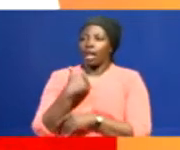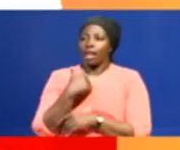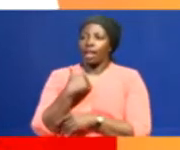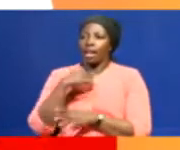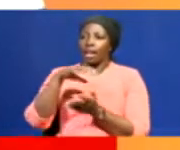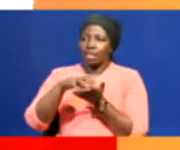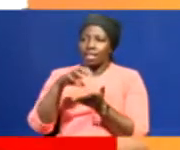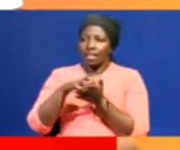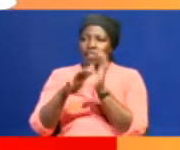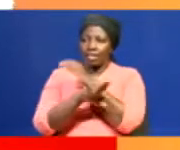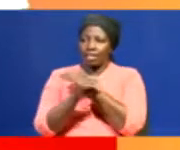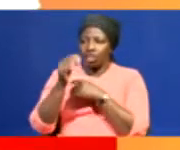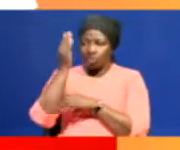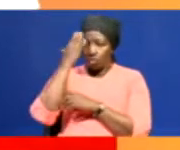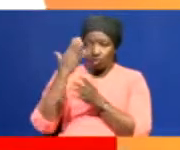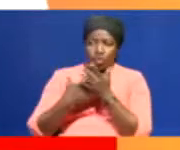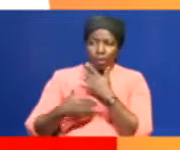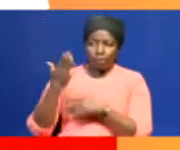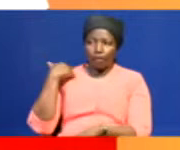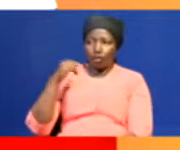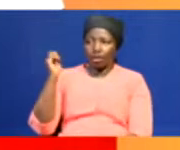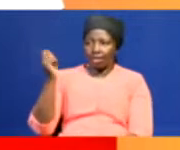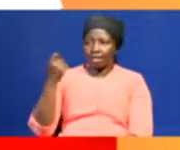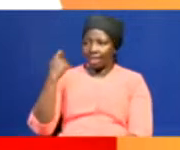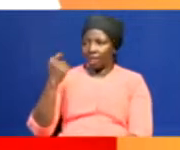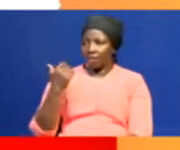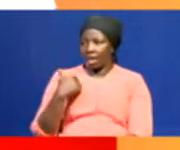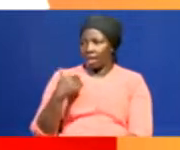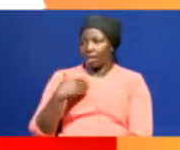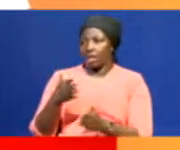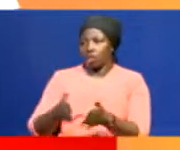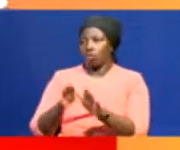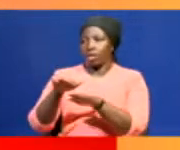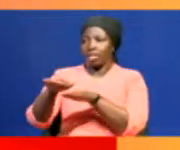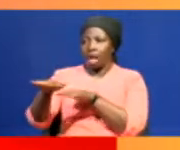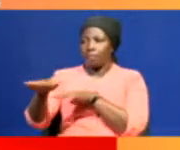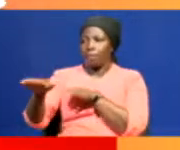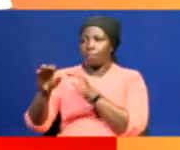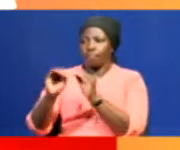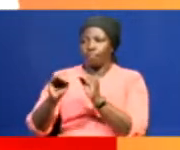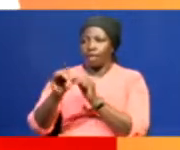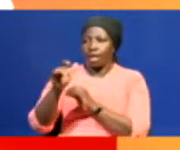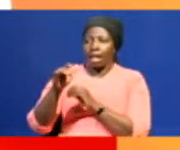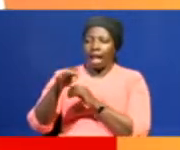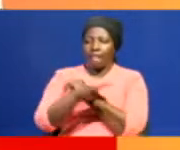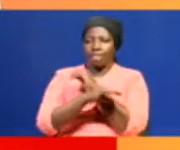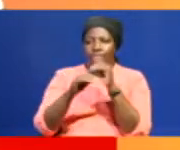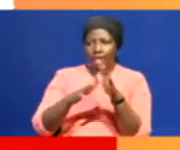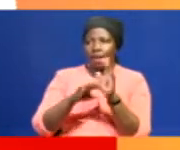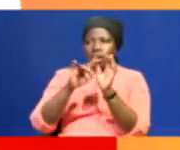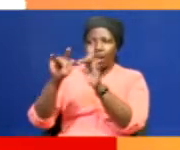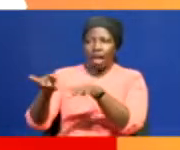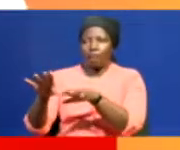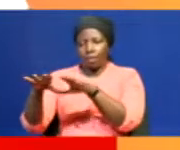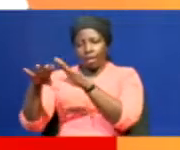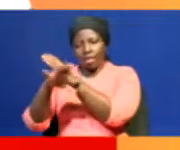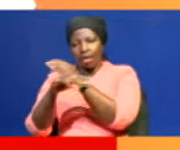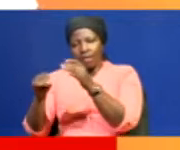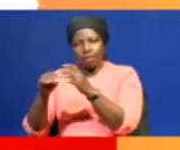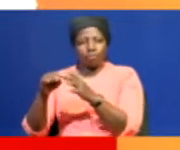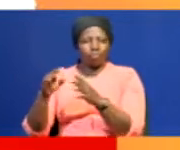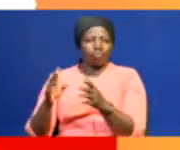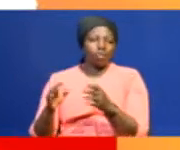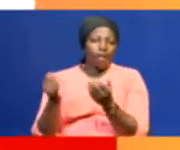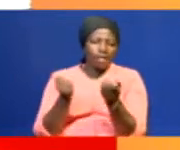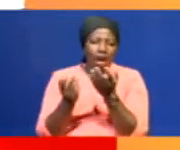Kenya kitambo hatukuwa na traffic jams mahali popote. So mwizi angechukua tu anaiba, alafu anaingia gari anapotea. Lakini sasa